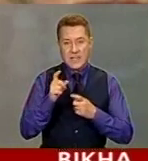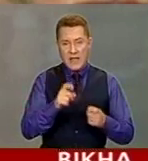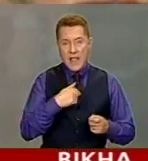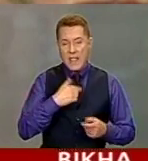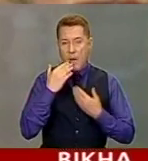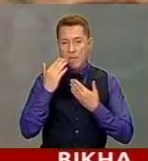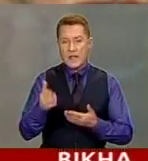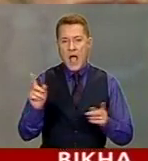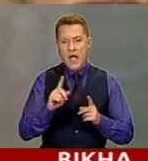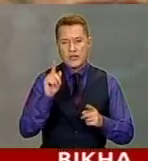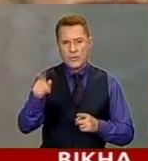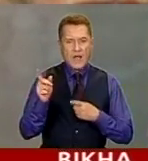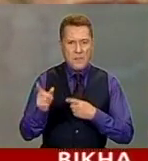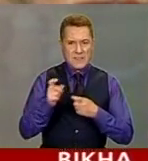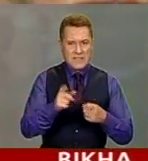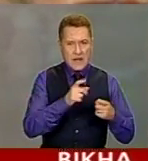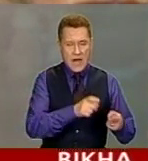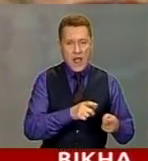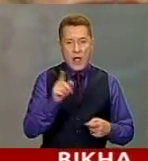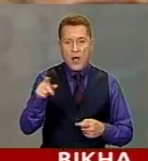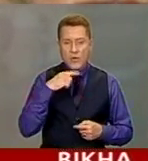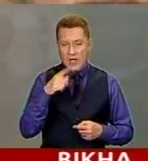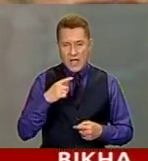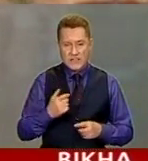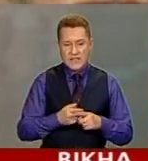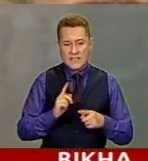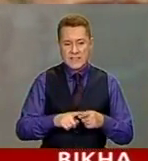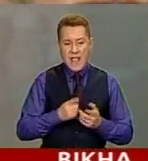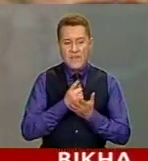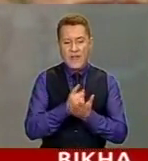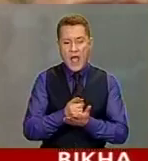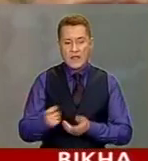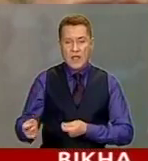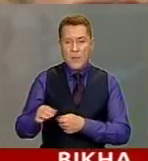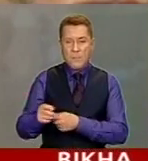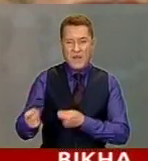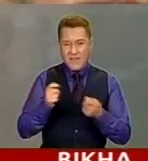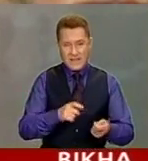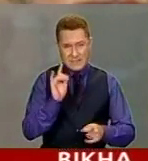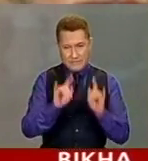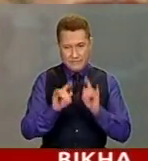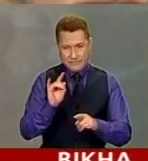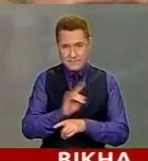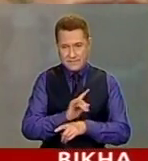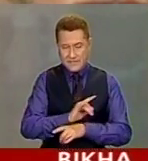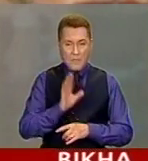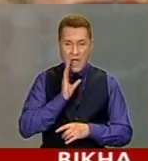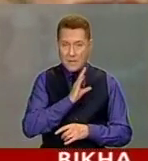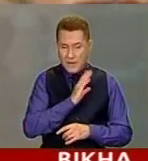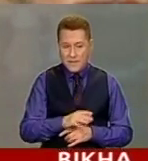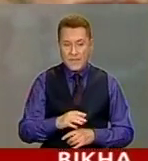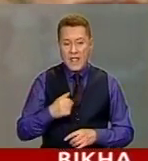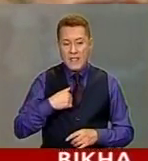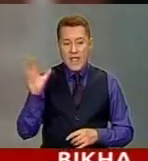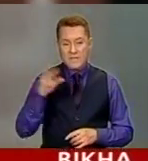питаю, кажу: Жені, а що там, кажу, стріляю? А він каже: ой, мам, то, каже, танки нам привезли на полігон, де пристрілюють після ремонту. Ну, я ж